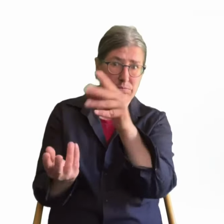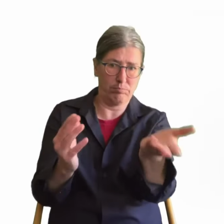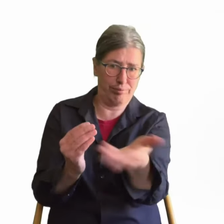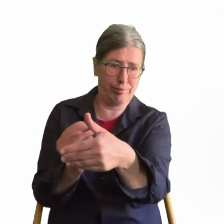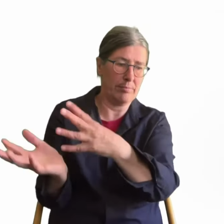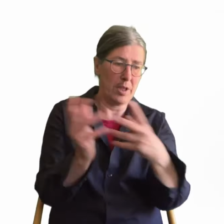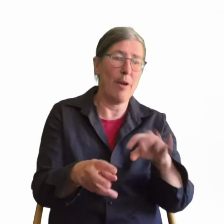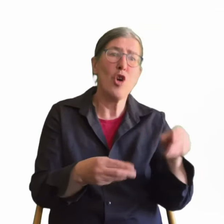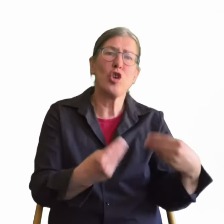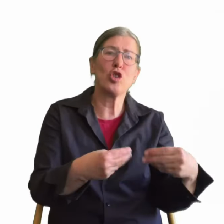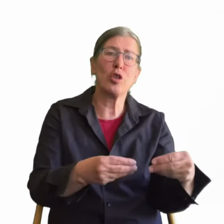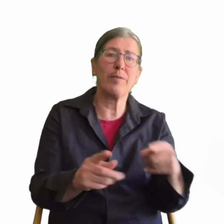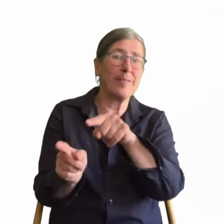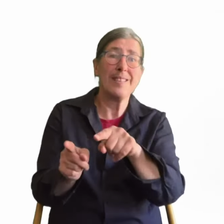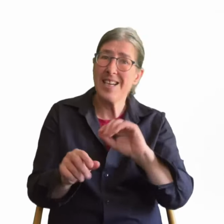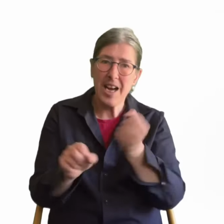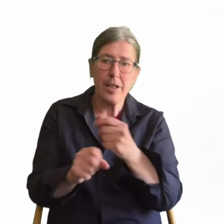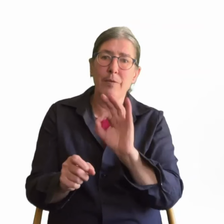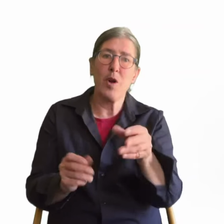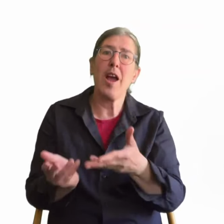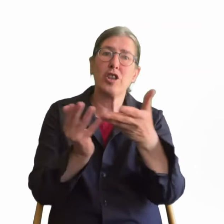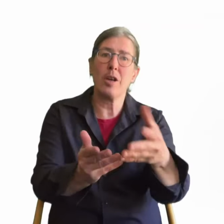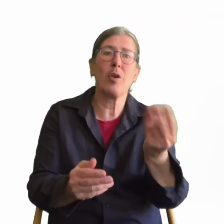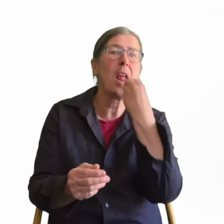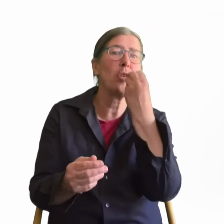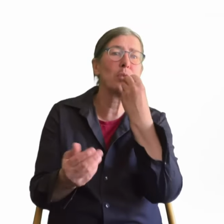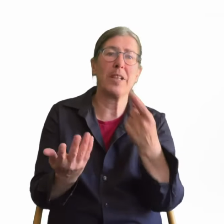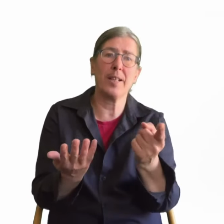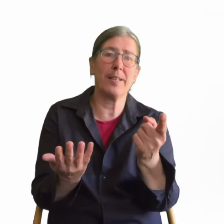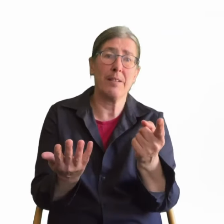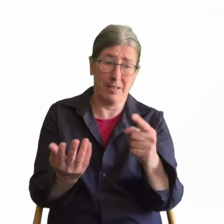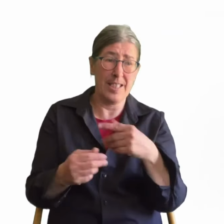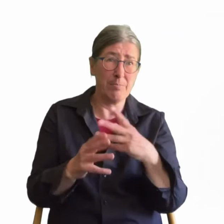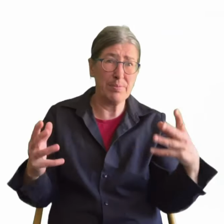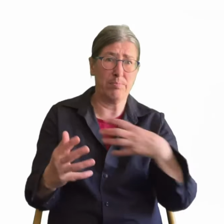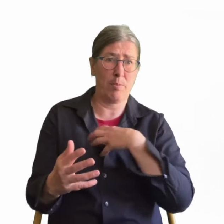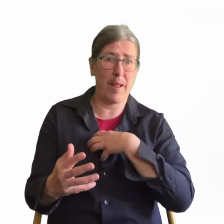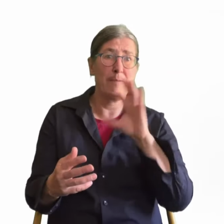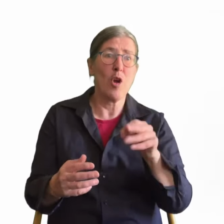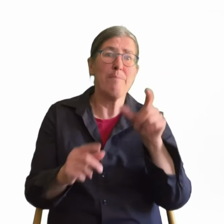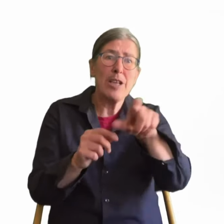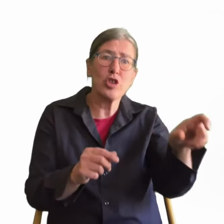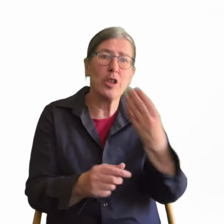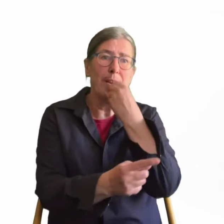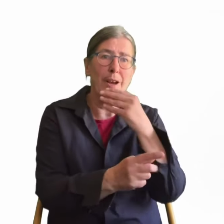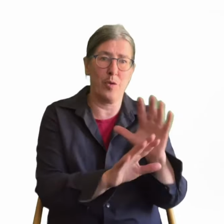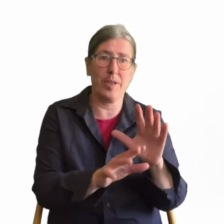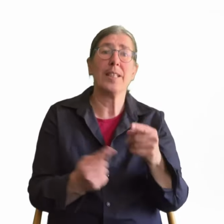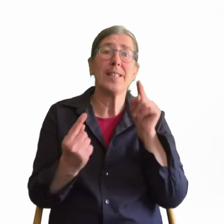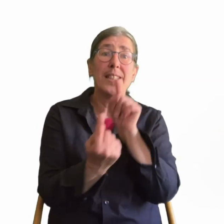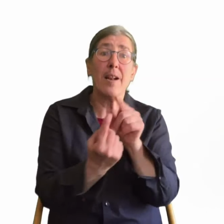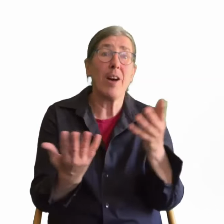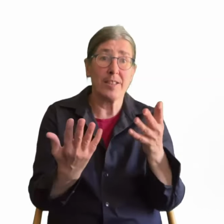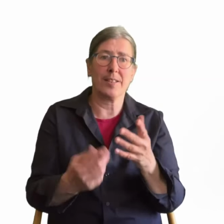Kunststoffe gebraucht wird, dann kann man ihn nicht mehr für die Herstellung von Nahrungsmitteln einsetzen. Und das ist ein Riesenproblem für die Ernährung der Menschheit. Ziel muss daher